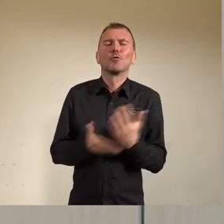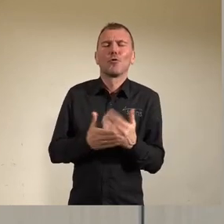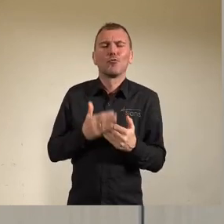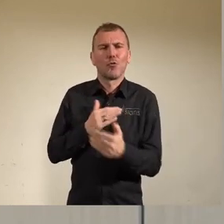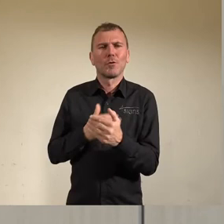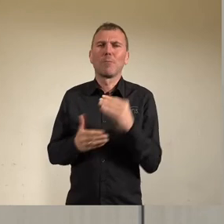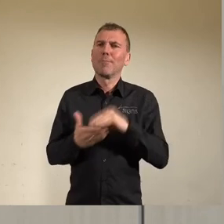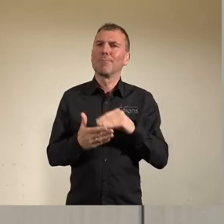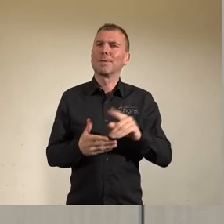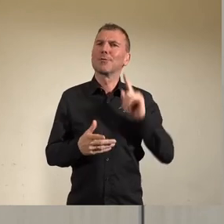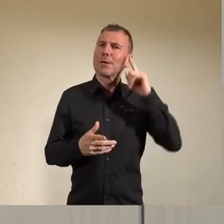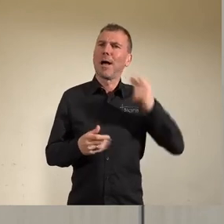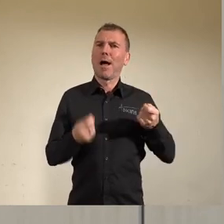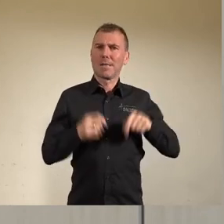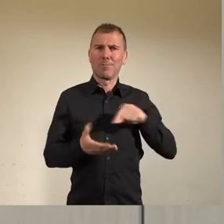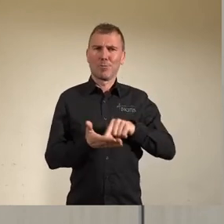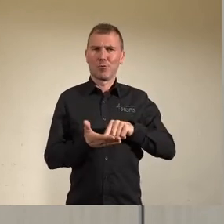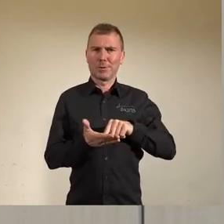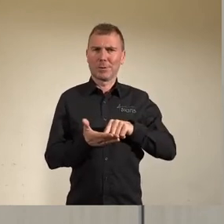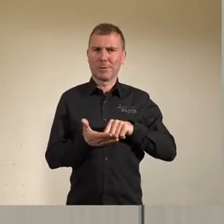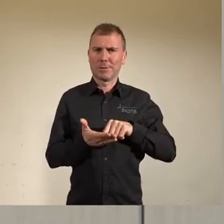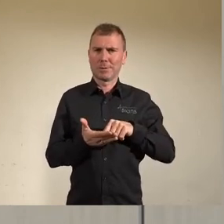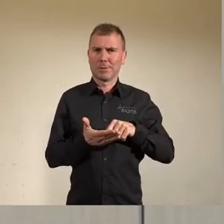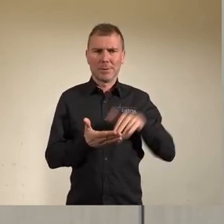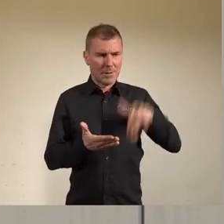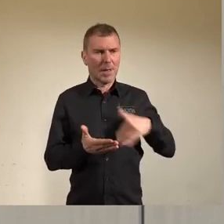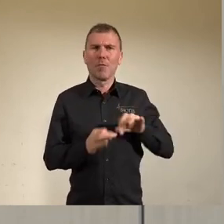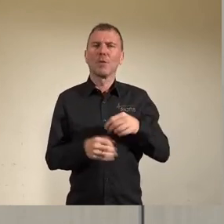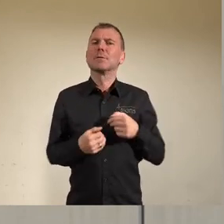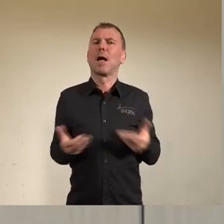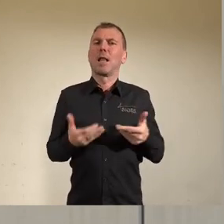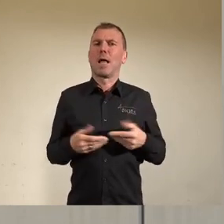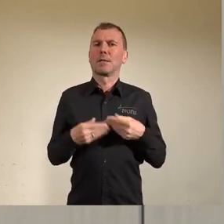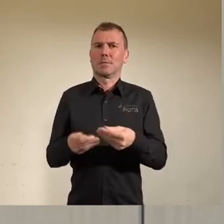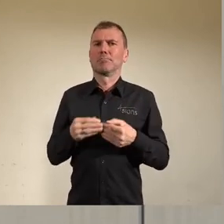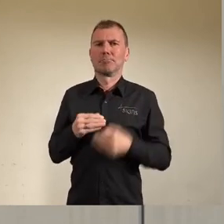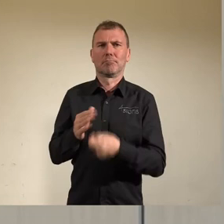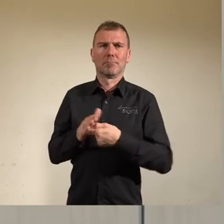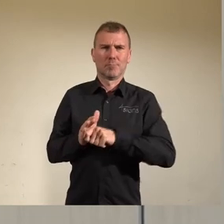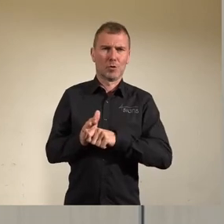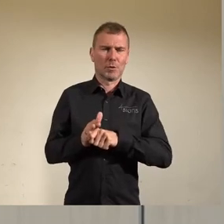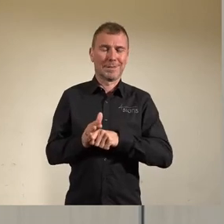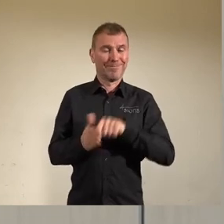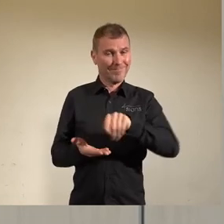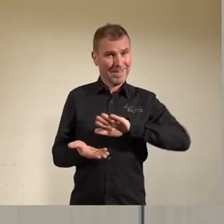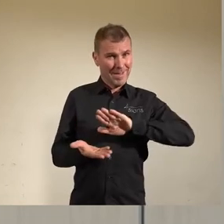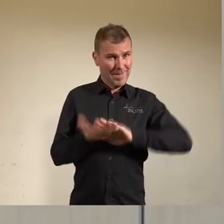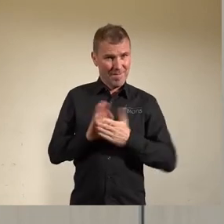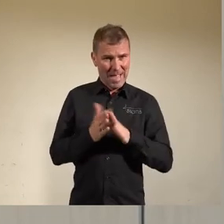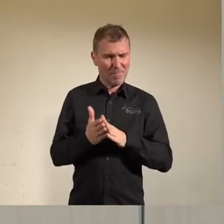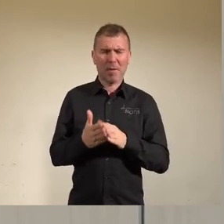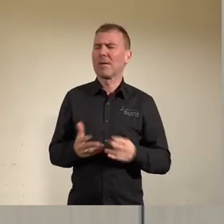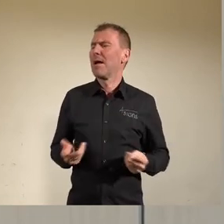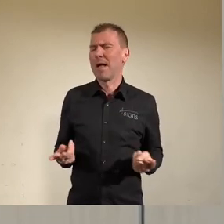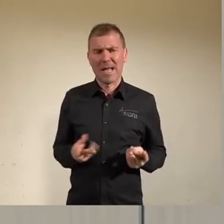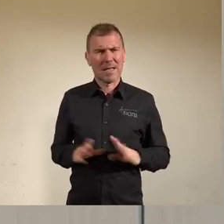Rückenwind eines Stadtratsbeschlusses tun wir es natürlich auch. Und diese Vereinbarung bedarf, egal